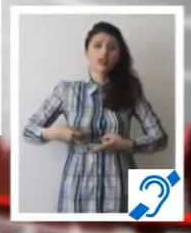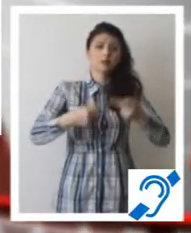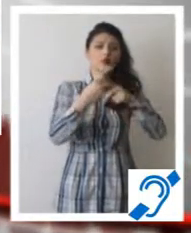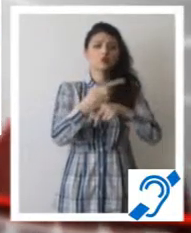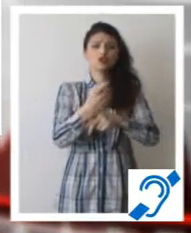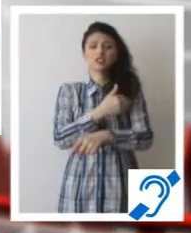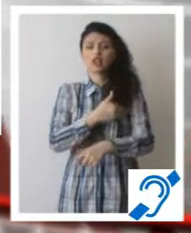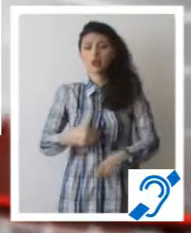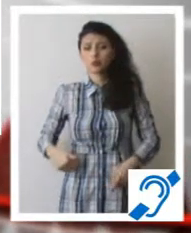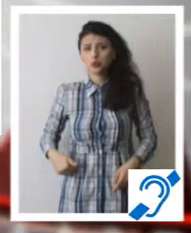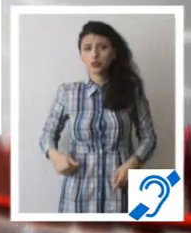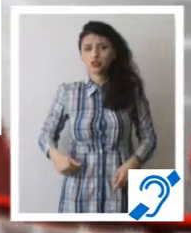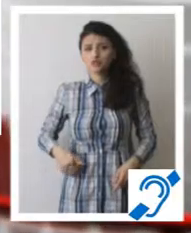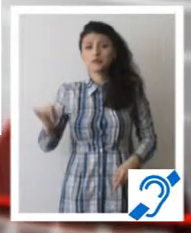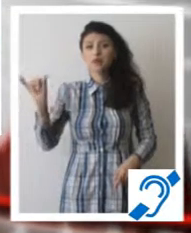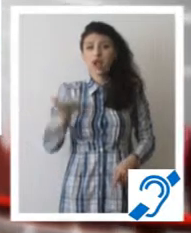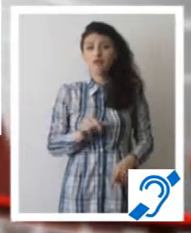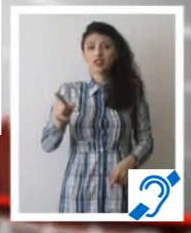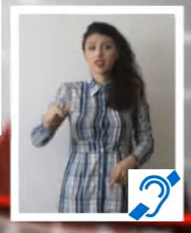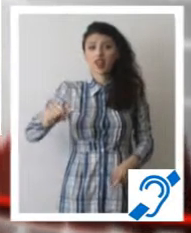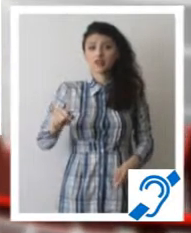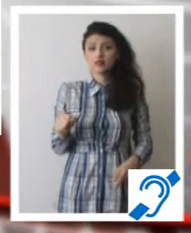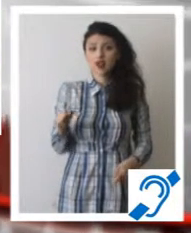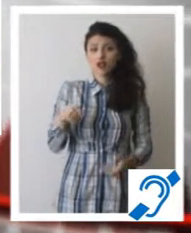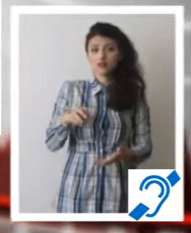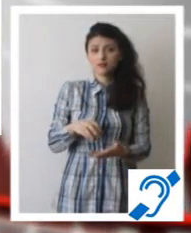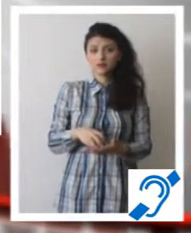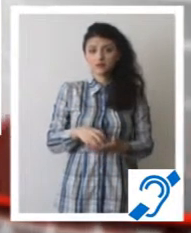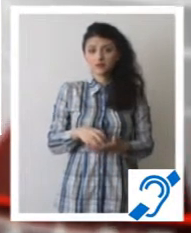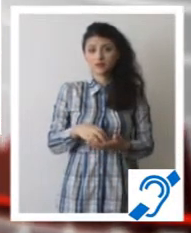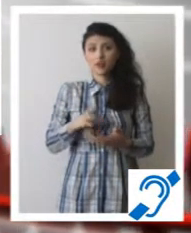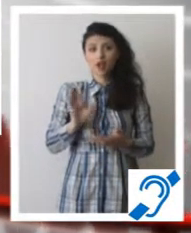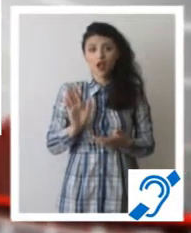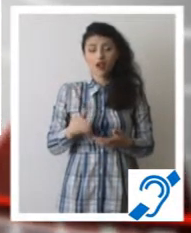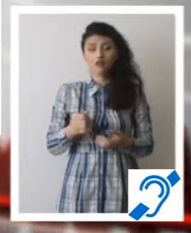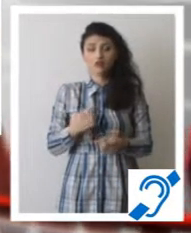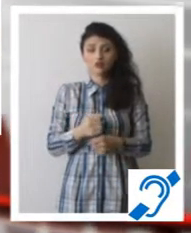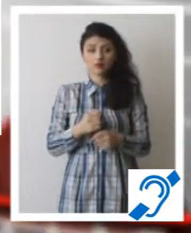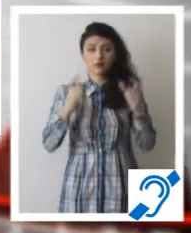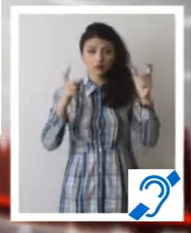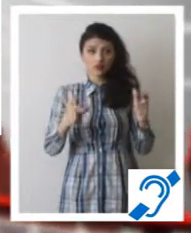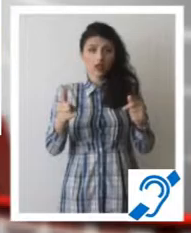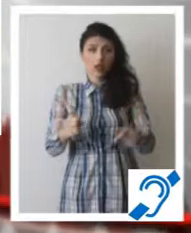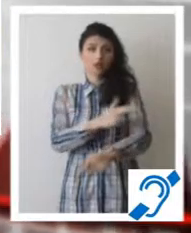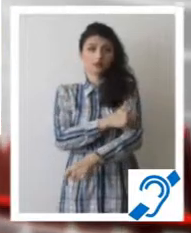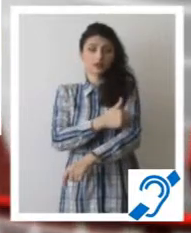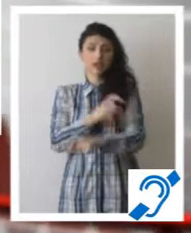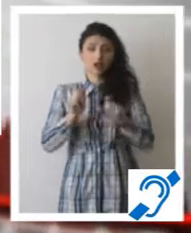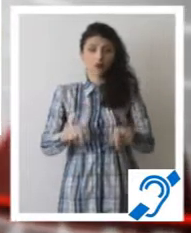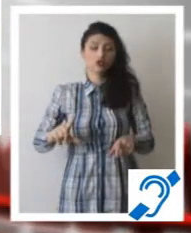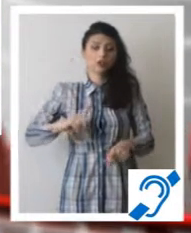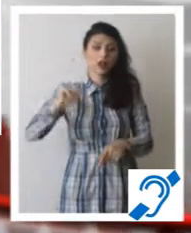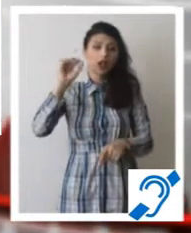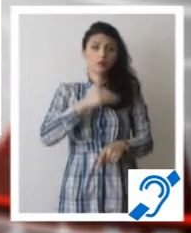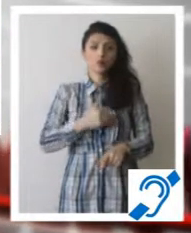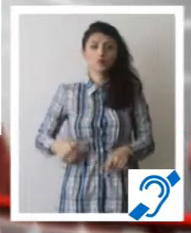de urgență la București. A venit de la domiciliu. A fost în CPU-ul nostru, s-a stabilit diagnosticul și a plecat la București.